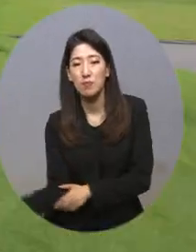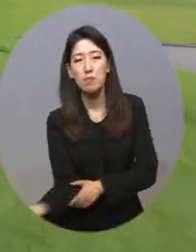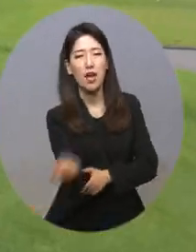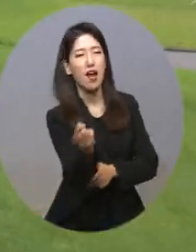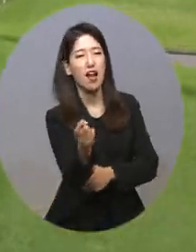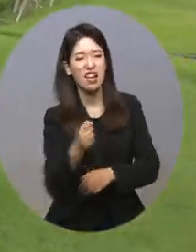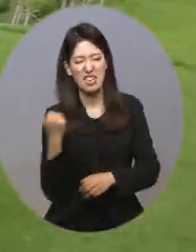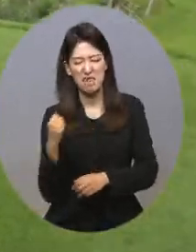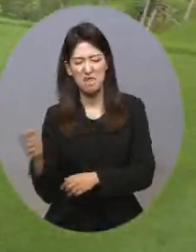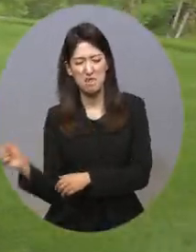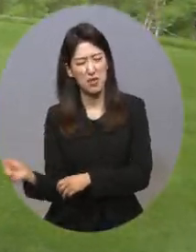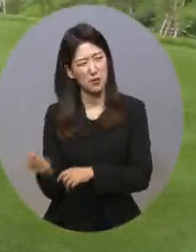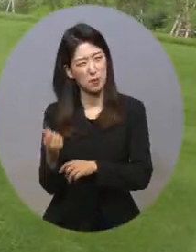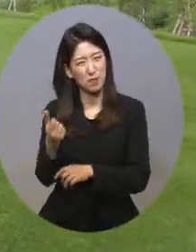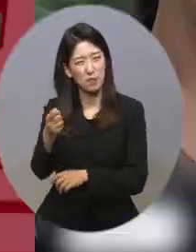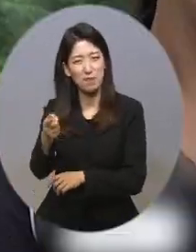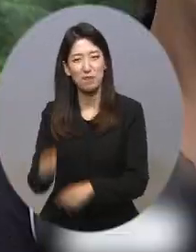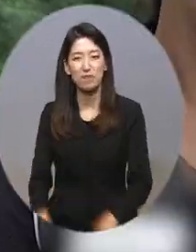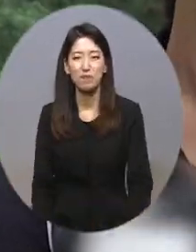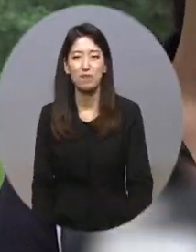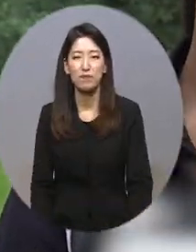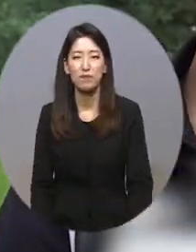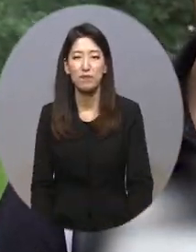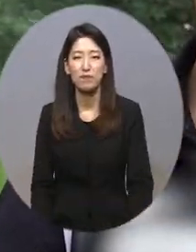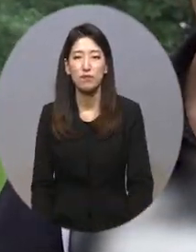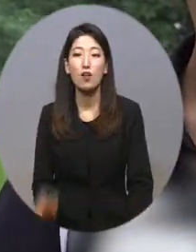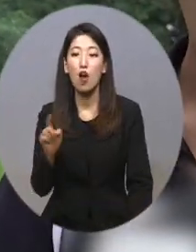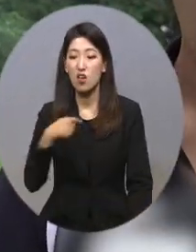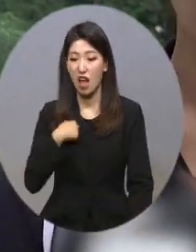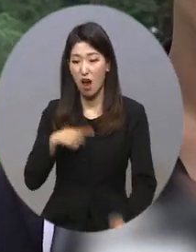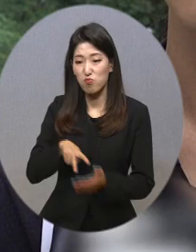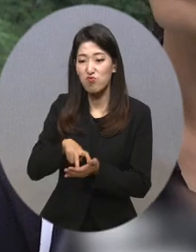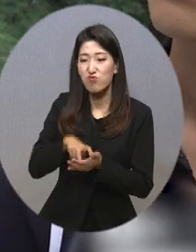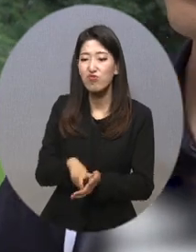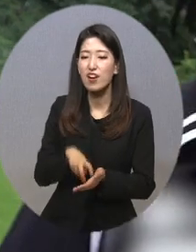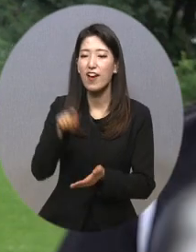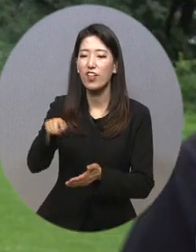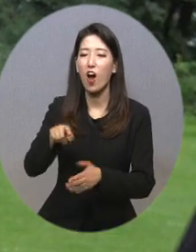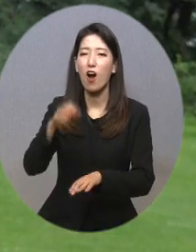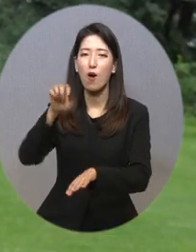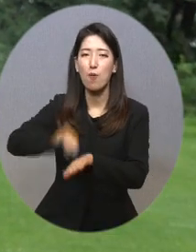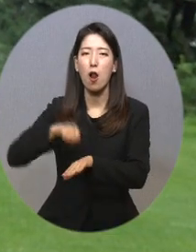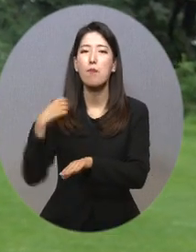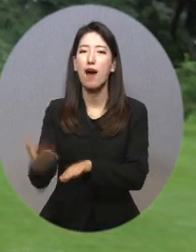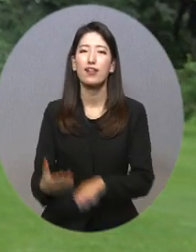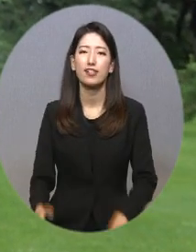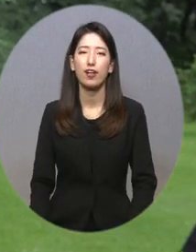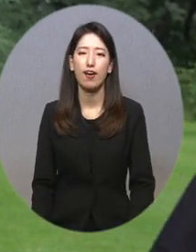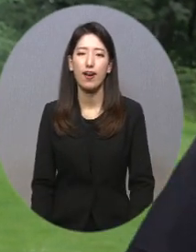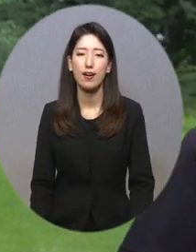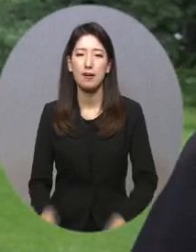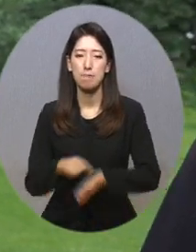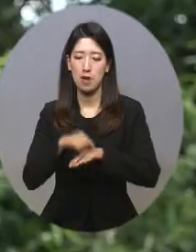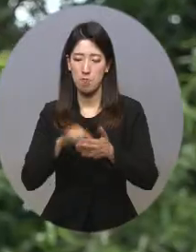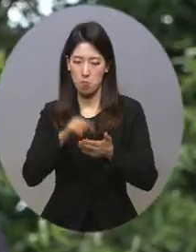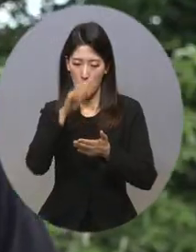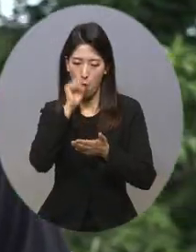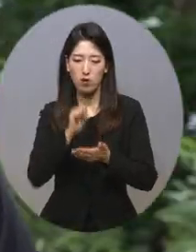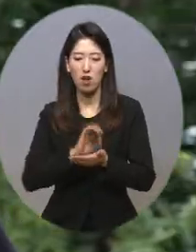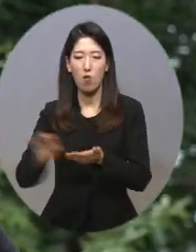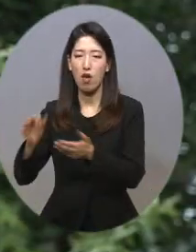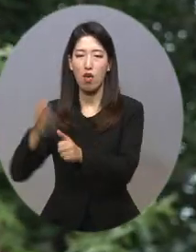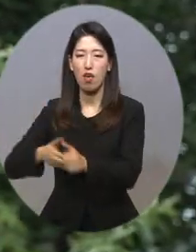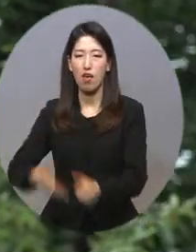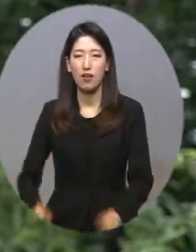쳤다, 돌려. 뭐 할 만큼 밥값 다 했어. 너 그렇게 아. 무릎 꿇고 그러니까 벌 받는 거야. 이렇게. 사람이 마음을 곱게 써야지.